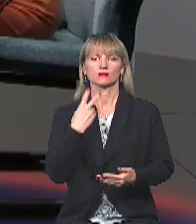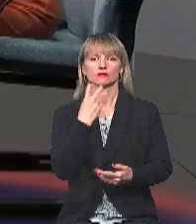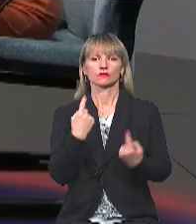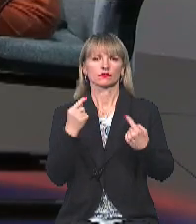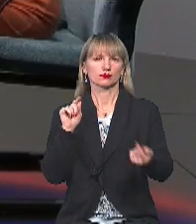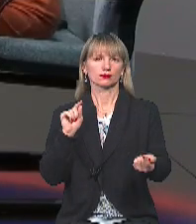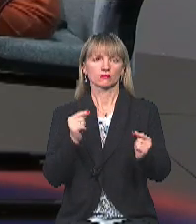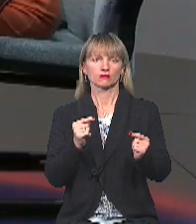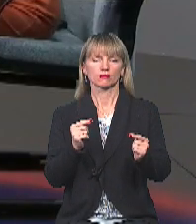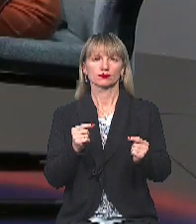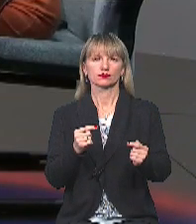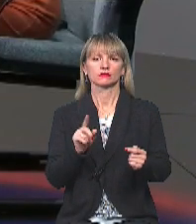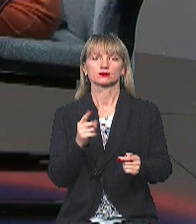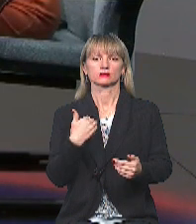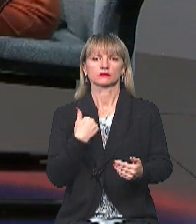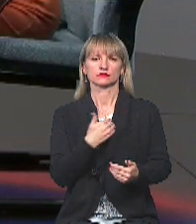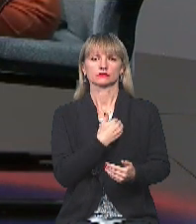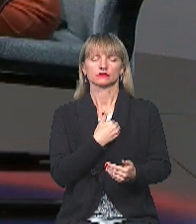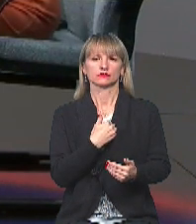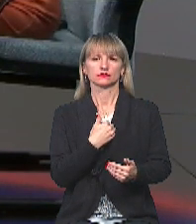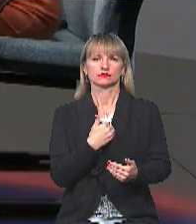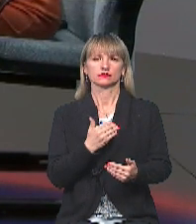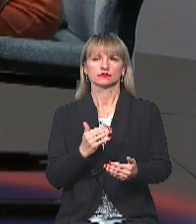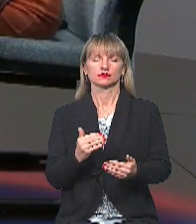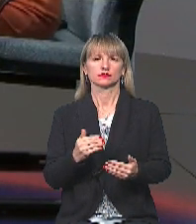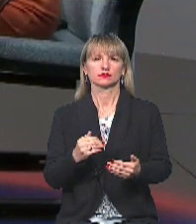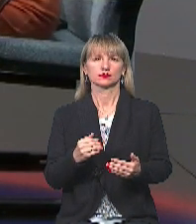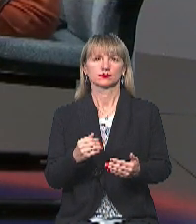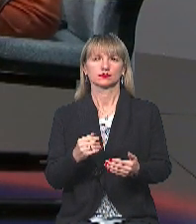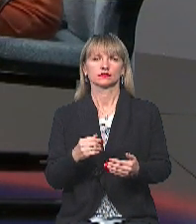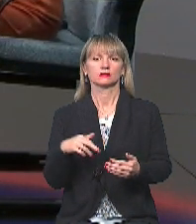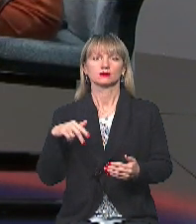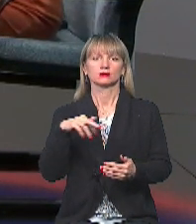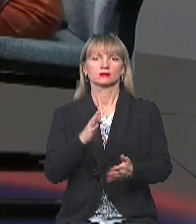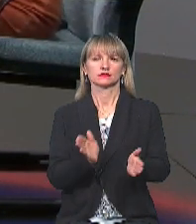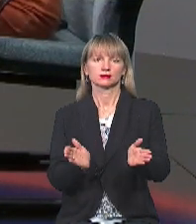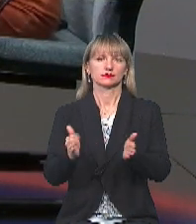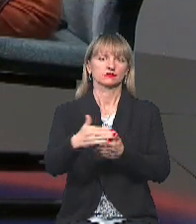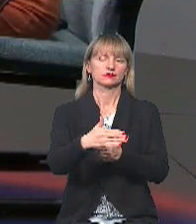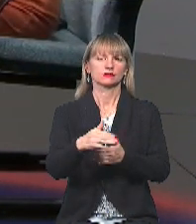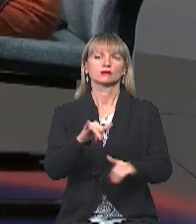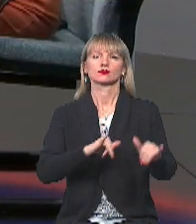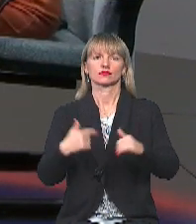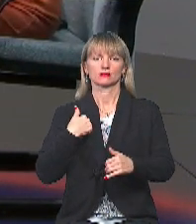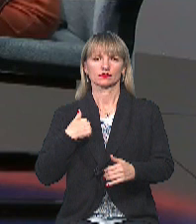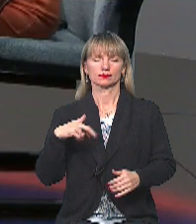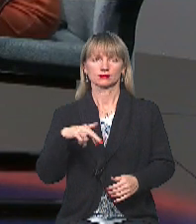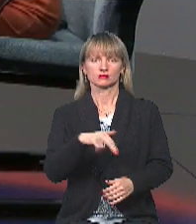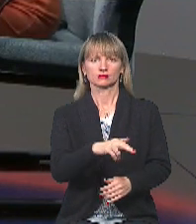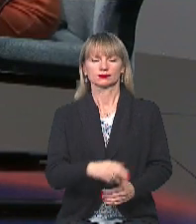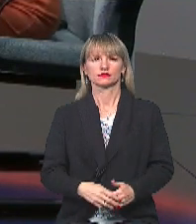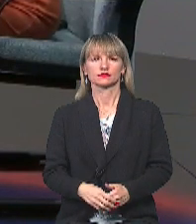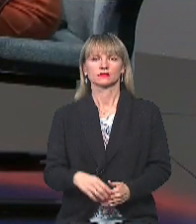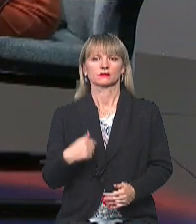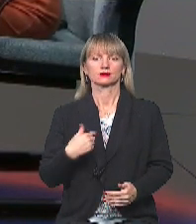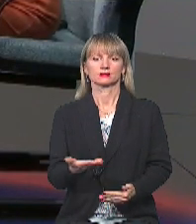зовсім протилежне, от чомусь нас хочуть. Я казав Донцов, кудою йти. Він постійно хоче розказати, кудою йти. Так. Uh-huh.